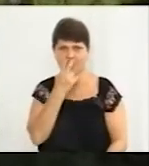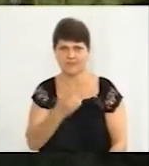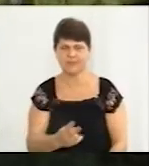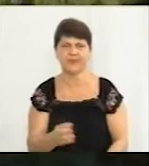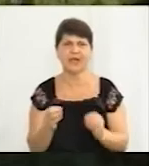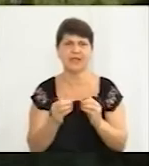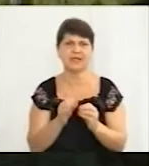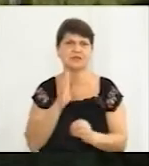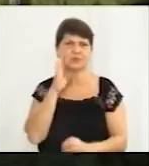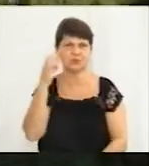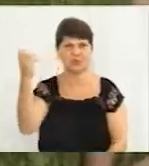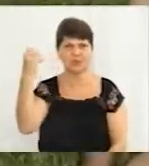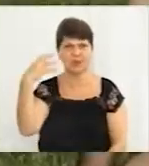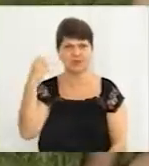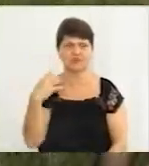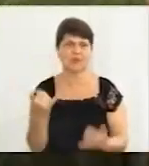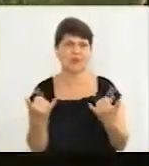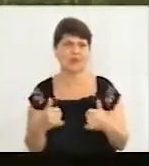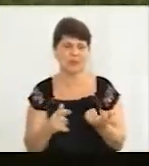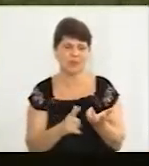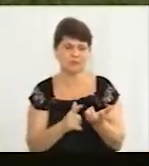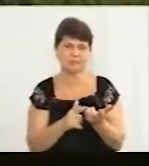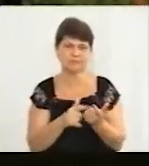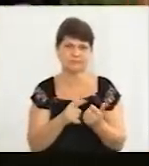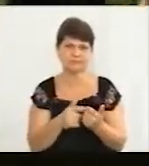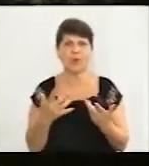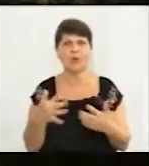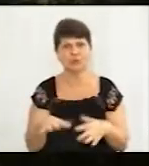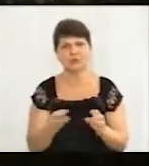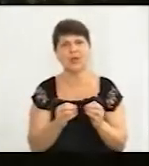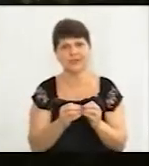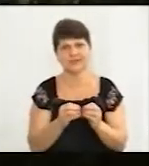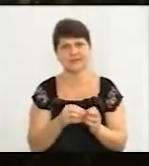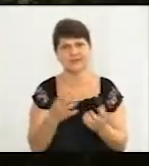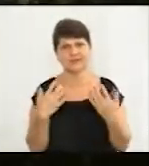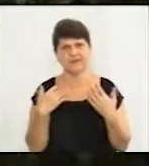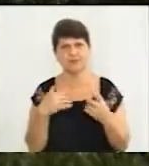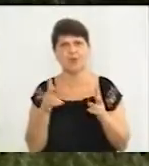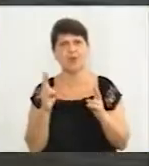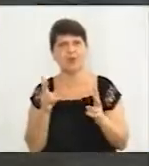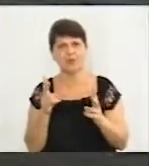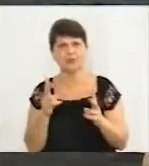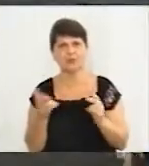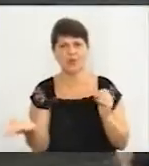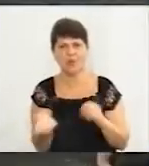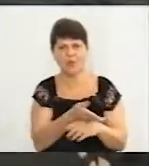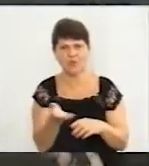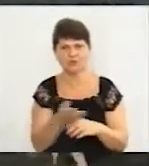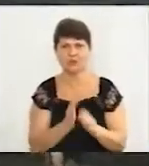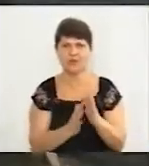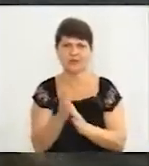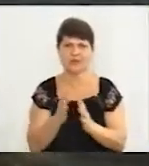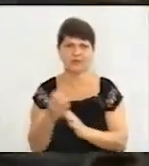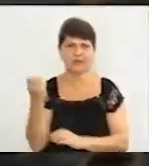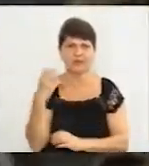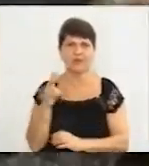10 ранку, пляж Хімік. За підрахунками Суспільного, тут вже кілька десятків відпочивальників. Хто на нескошеній траві засмагає, а хто хлюпочеться